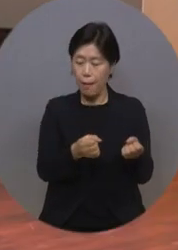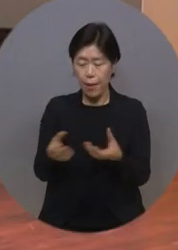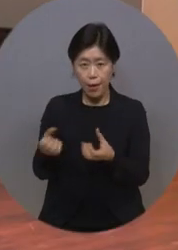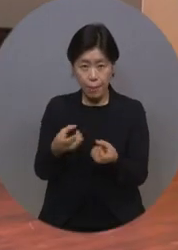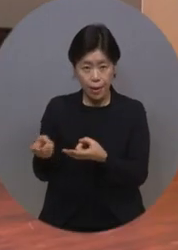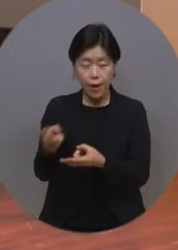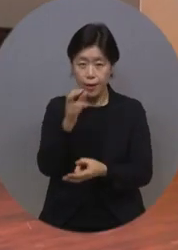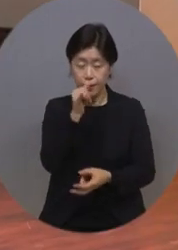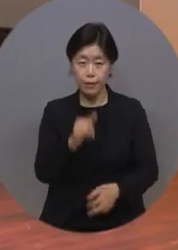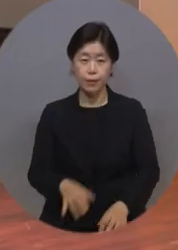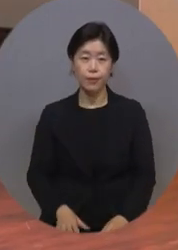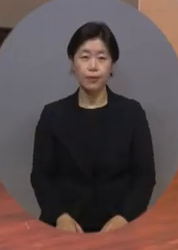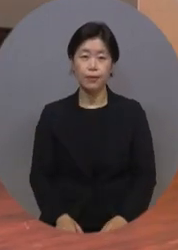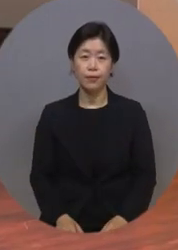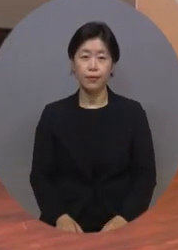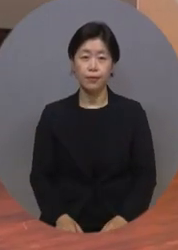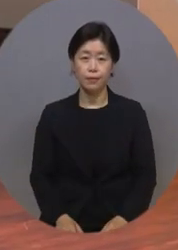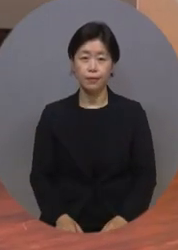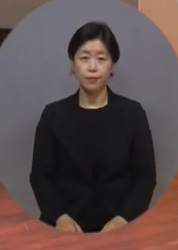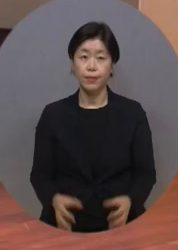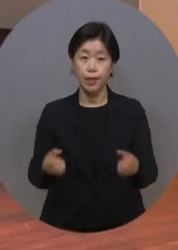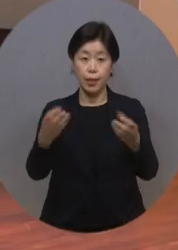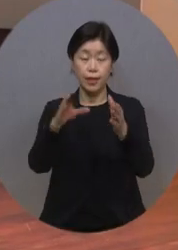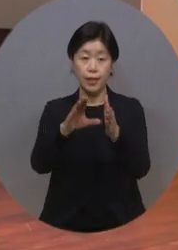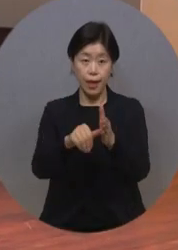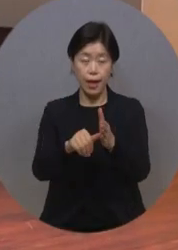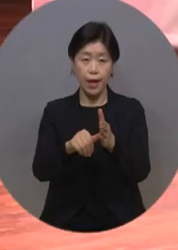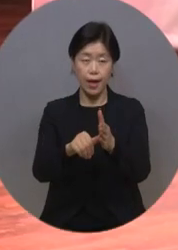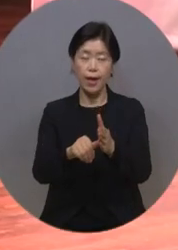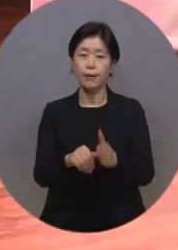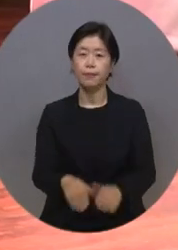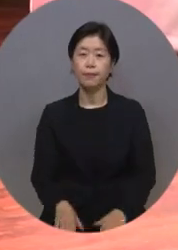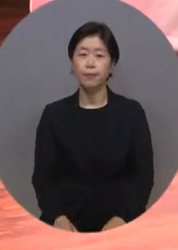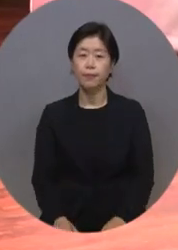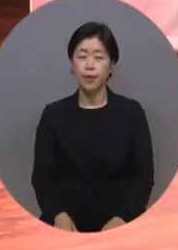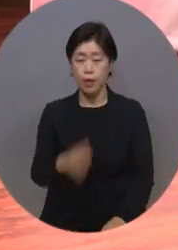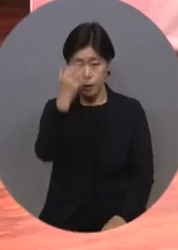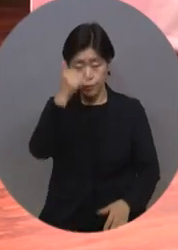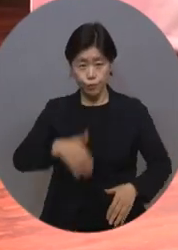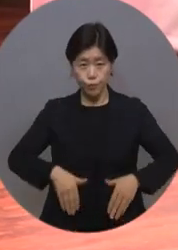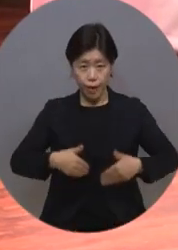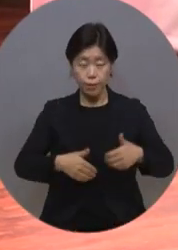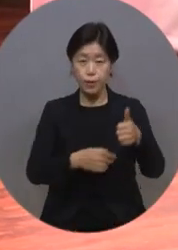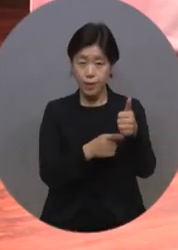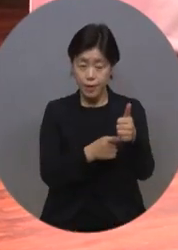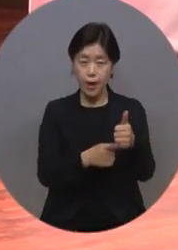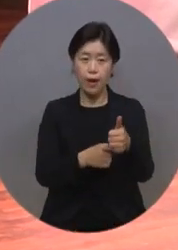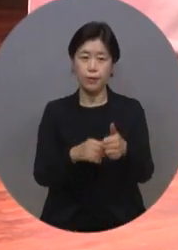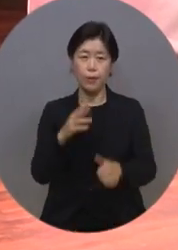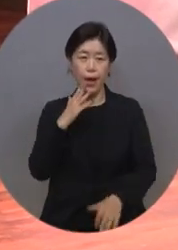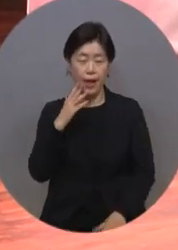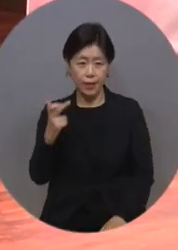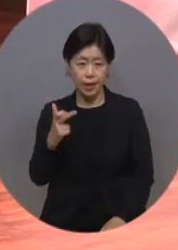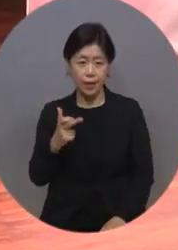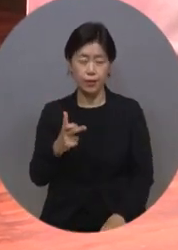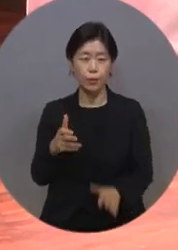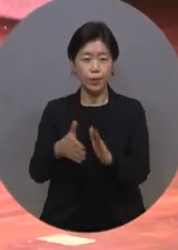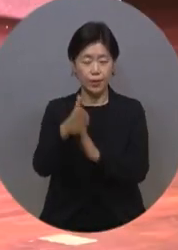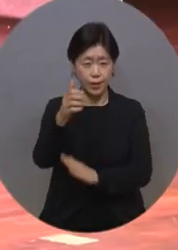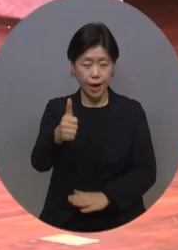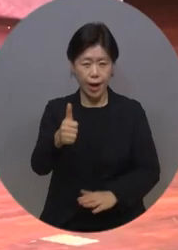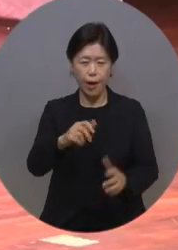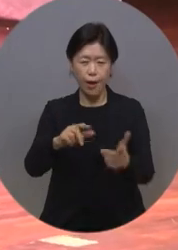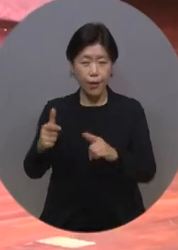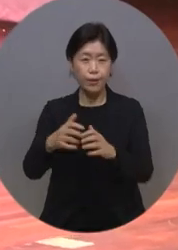감동을 전해왔습니다. 행사에는 양승조 38대 충남도지사, 박경기 아산시장, 김희영 아산시 의장